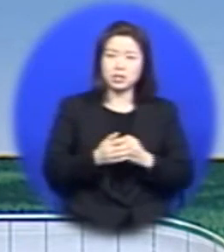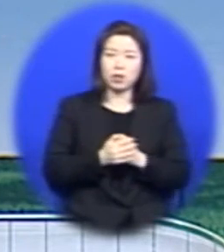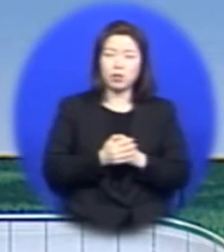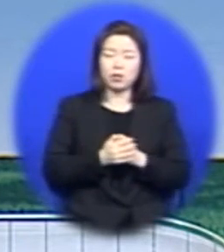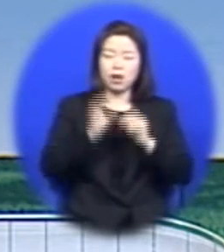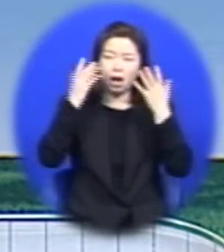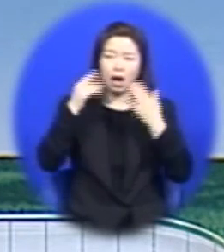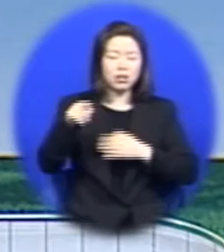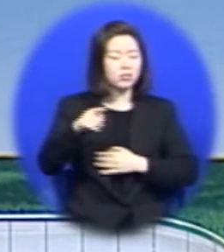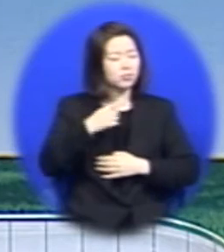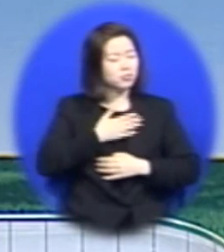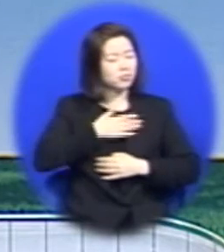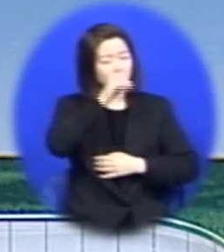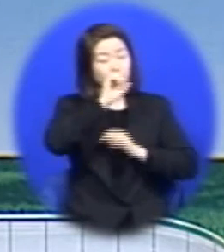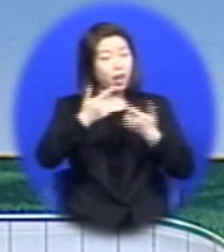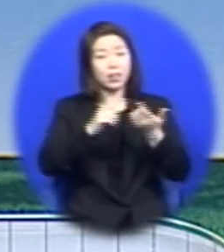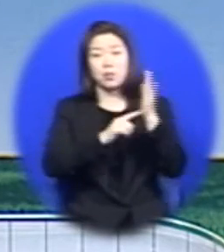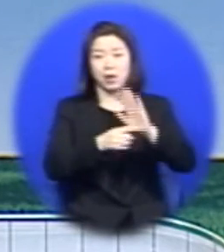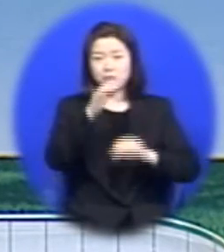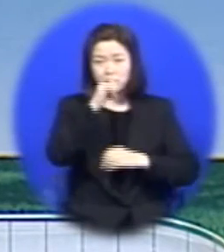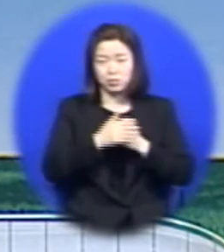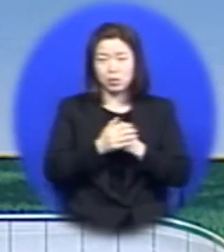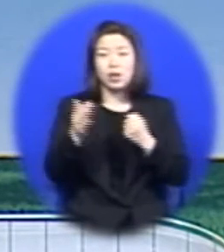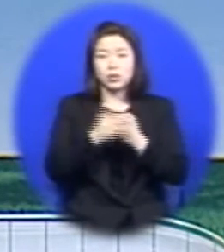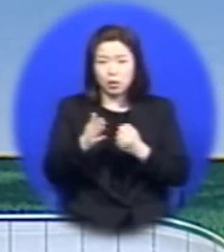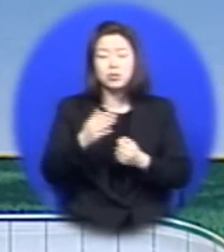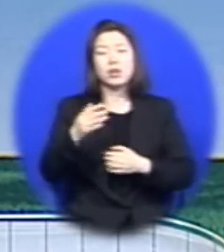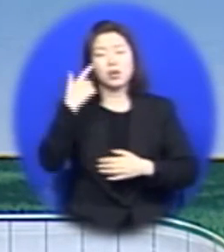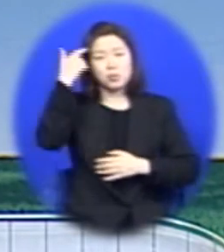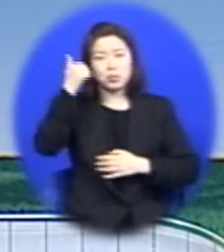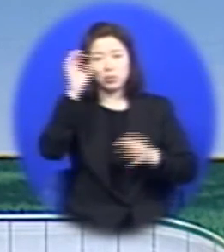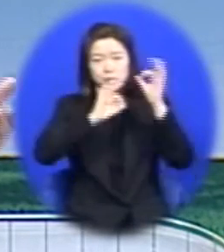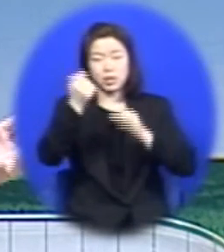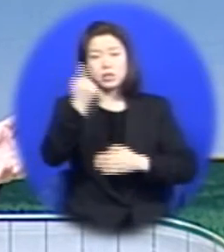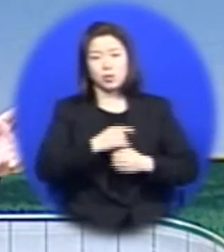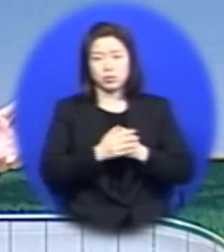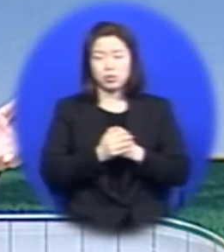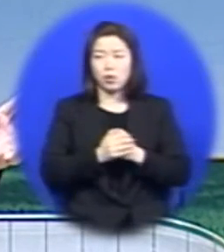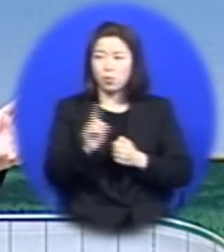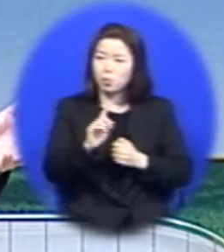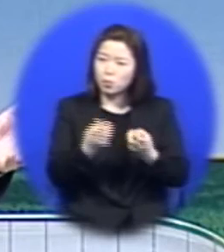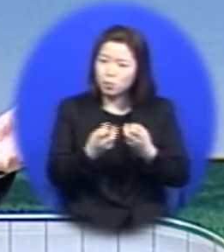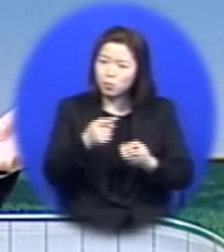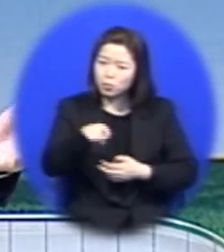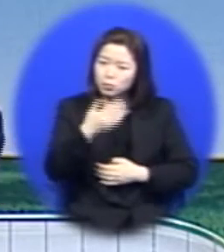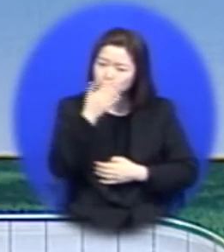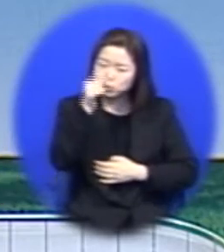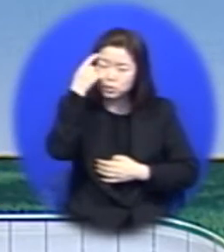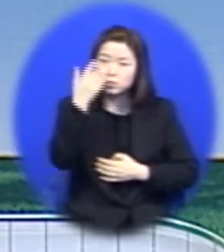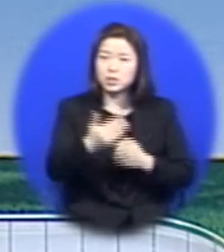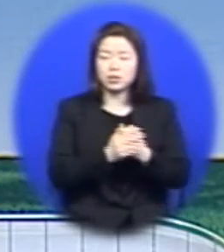영 신통치 않게 반응을 하더래. 그래서 저에게 찾아온 거예요. 목사님, 어떻게 그럴 수 있냐는 겁니다.